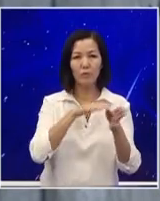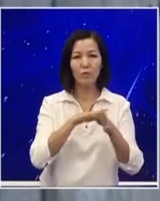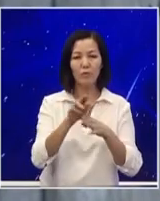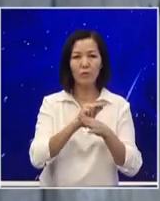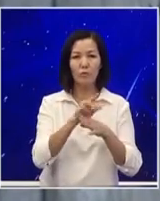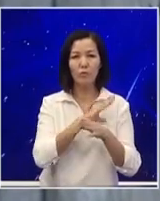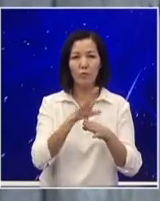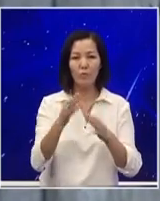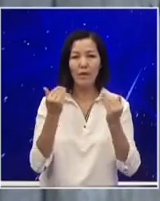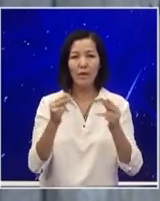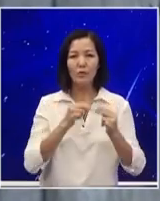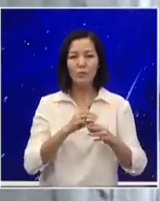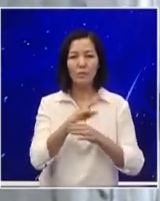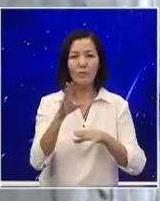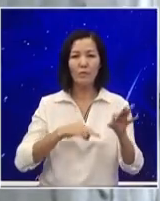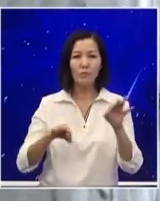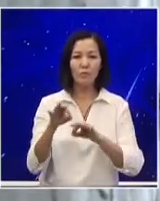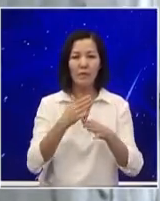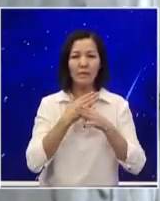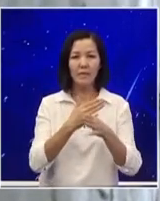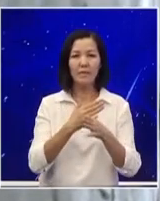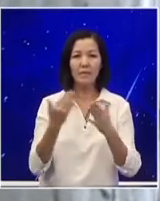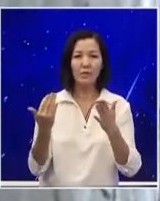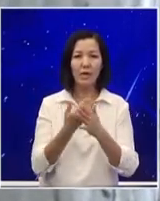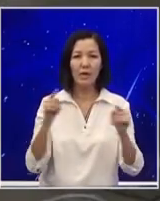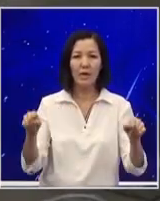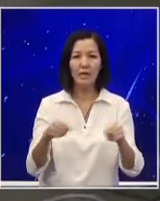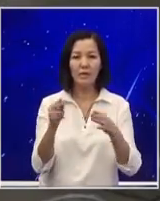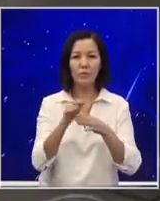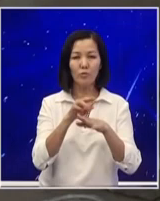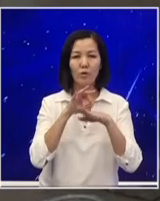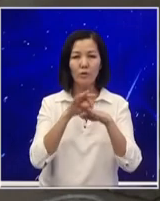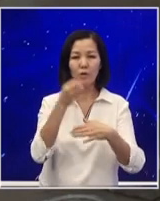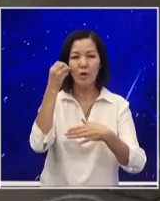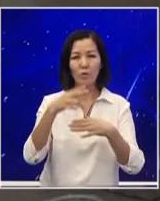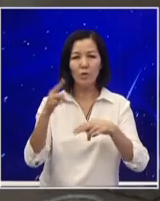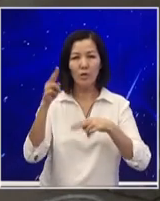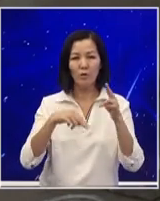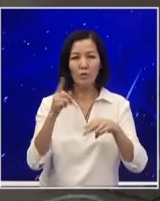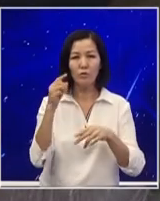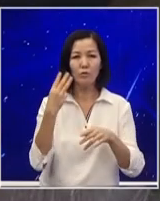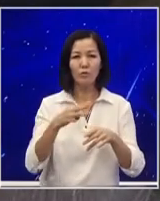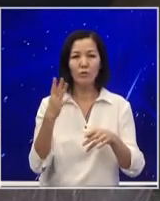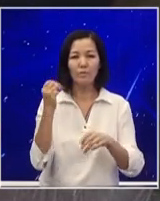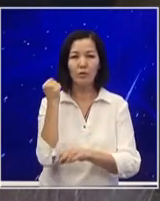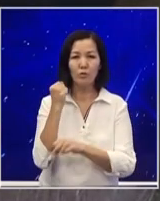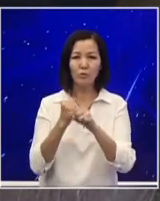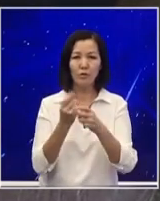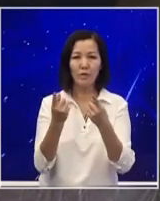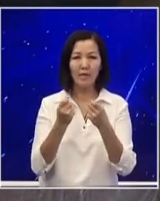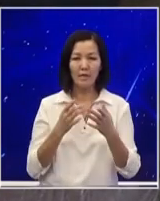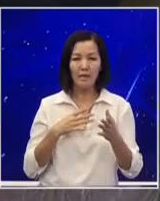көрмеген, енді жұмыспен қамтудың жол картасы аясында жаңғырып жаңарып жатыр. Орталық құрылысына 135 еңбек күші